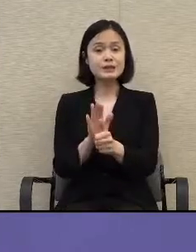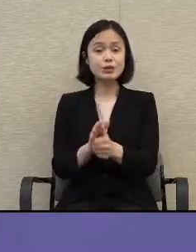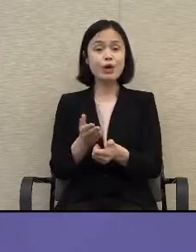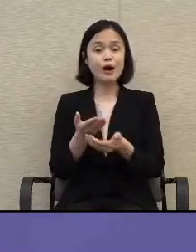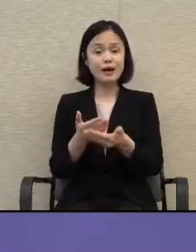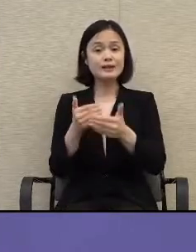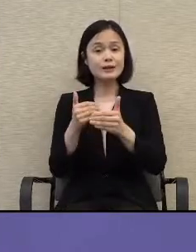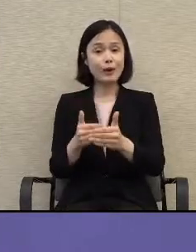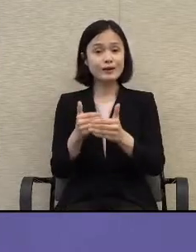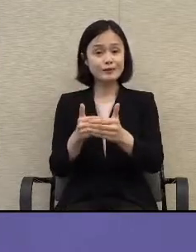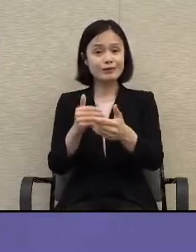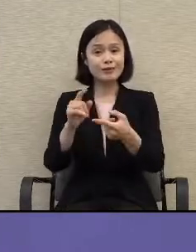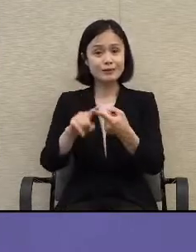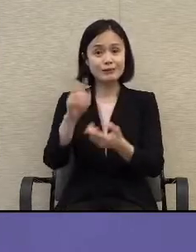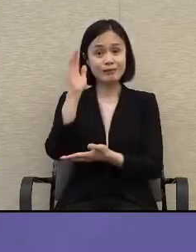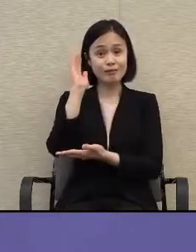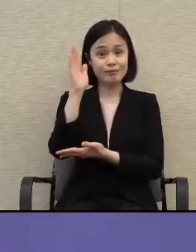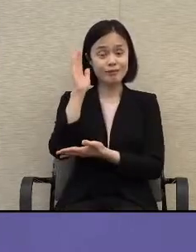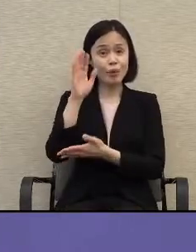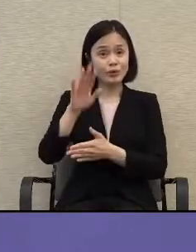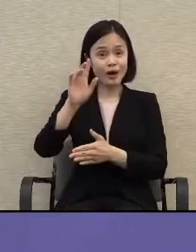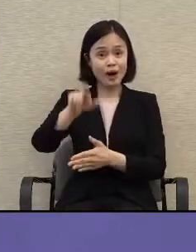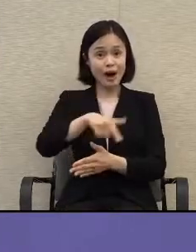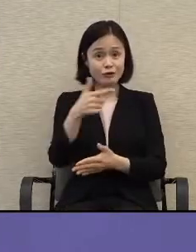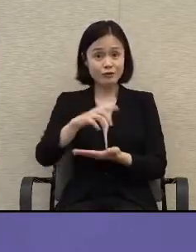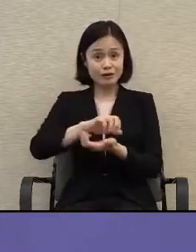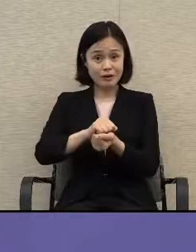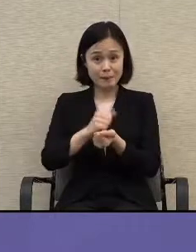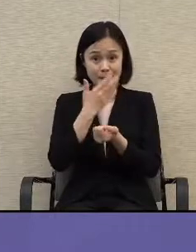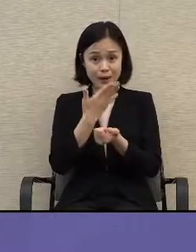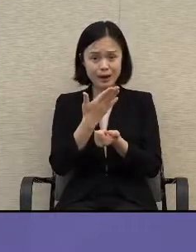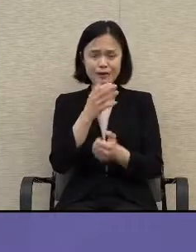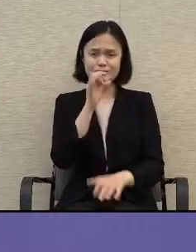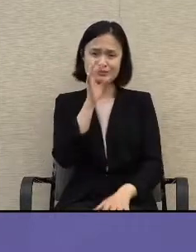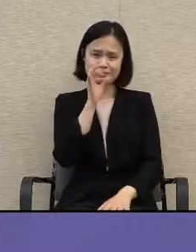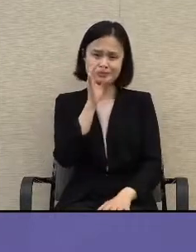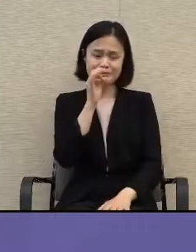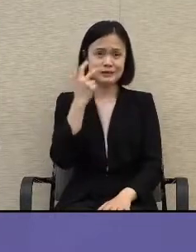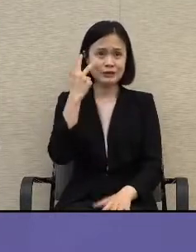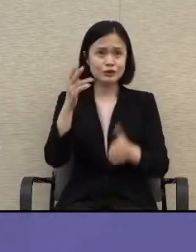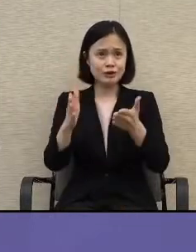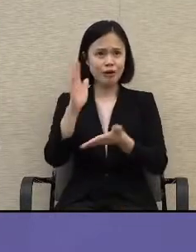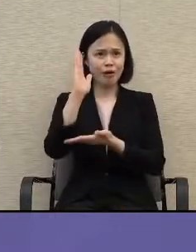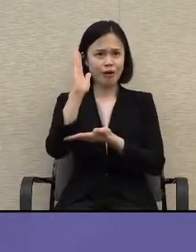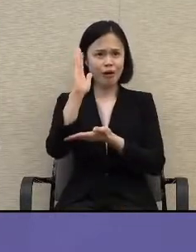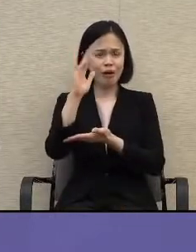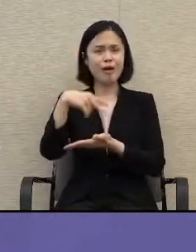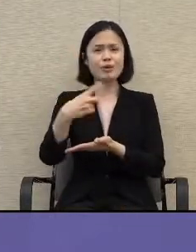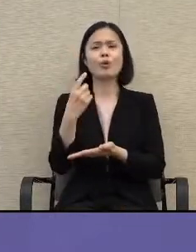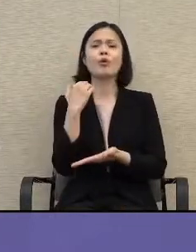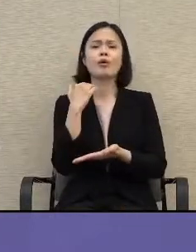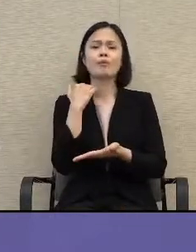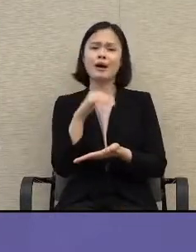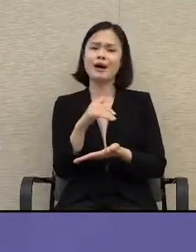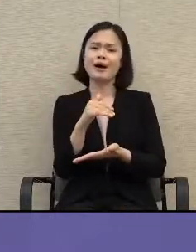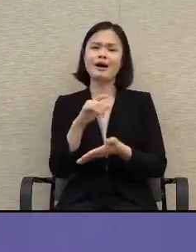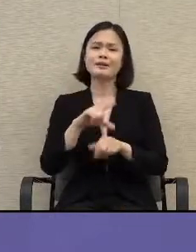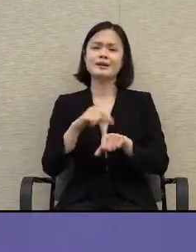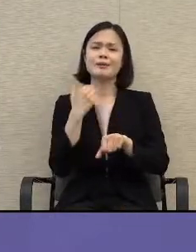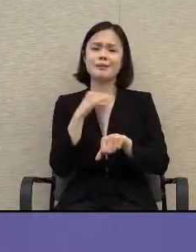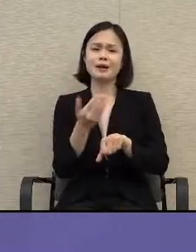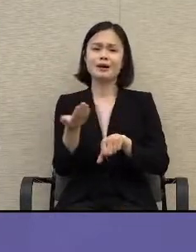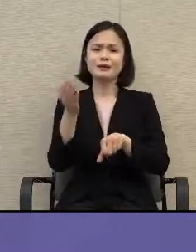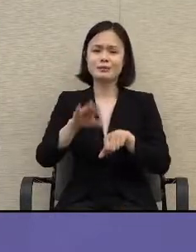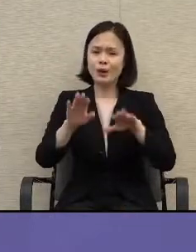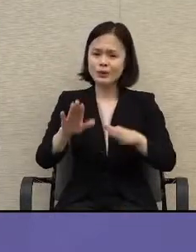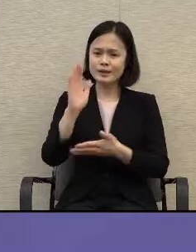2일이 뿐만 아니라 일주일 동안 하나하나 주제에 대해서 이야기해도 시간이 모자라서 사실 오늘 말씀드리는